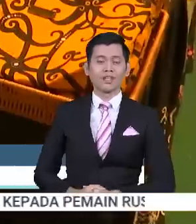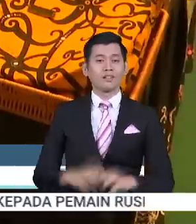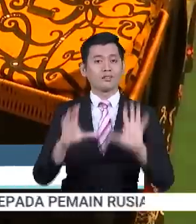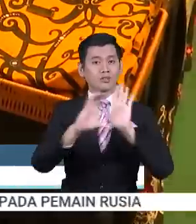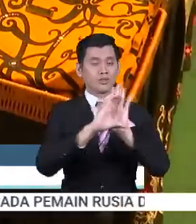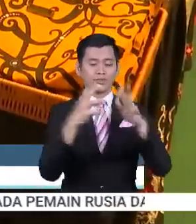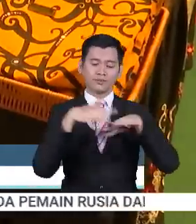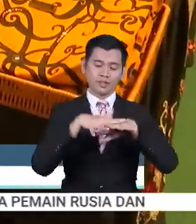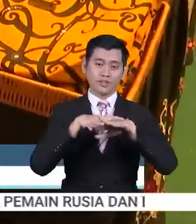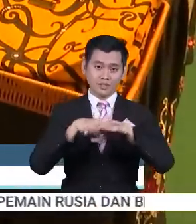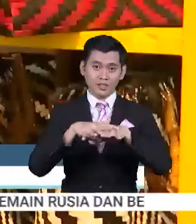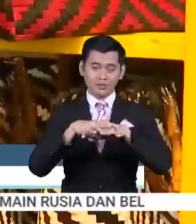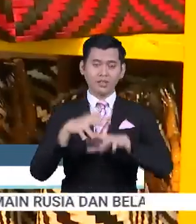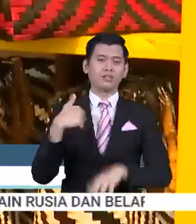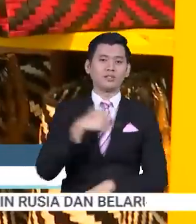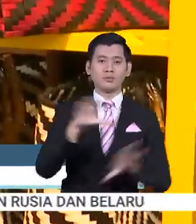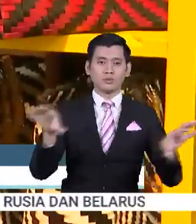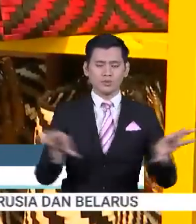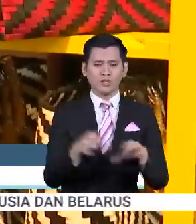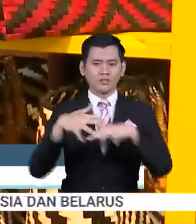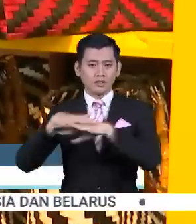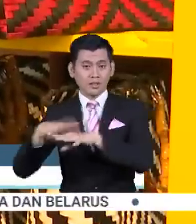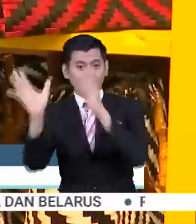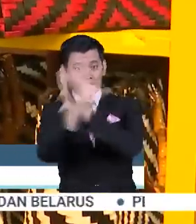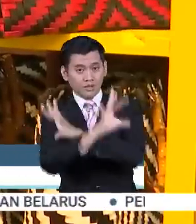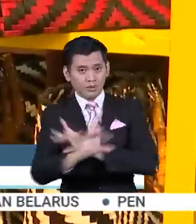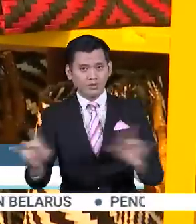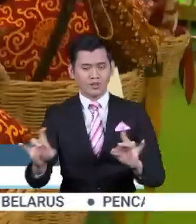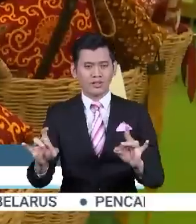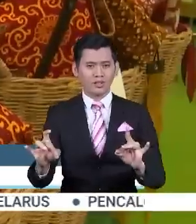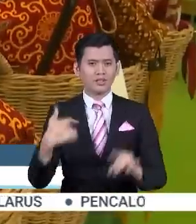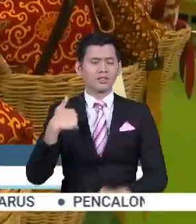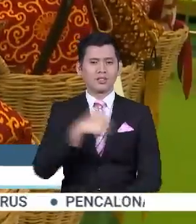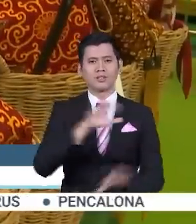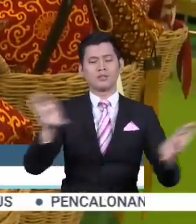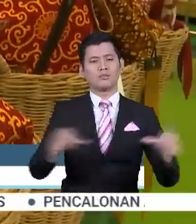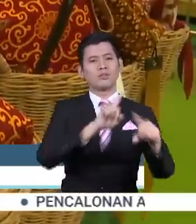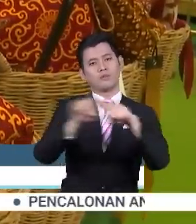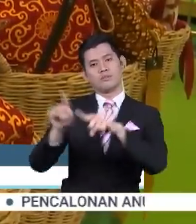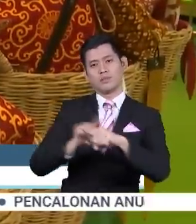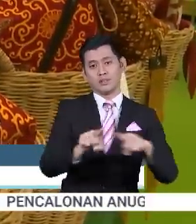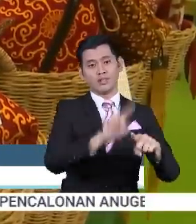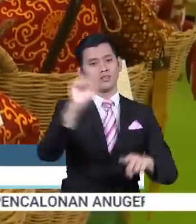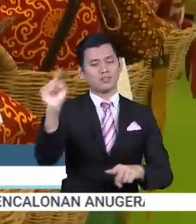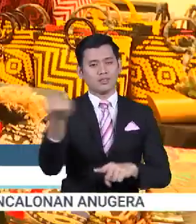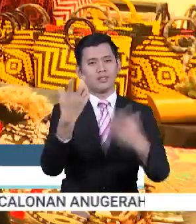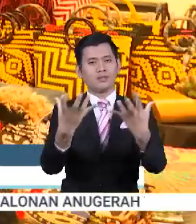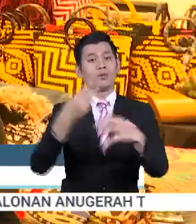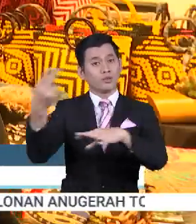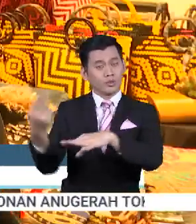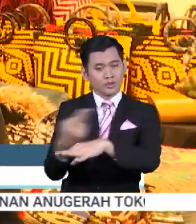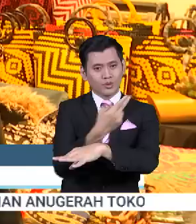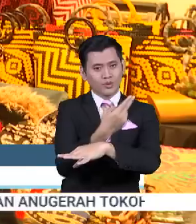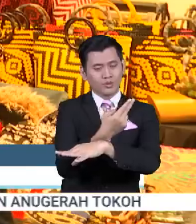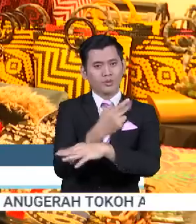Anyaman bakul Sarawak, like tika-tika Sarawak untuk bila-bila masa sahaja pakai pergi mana-mana.